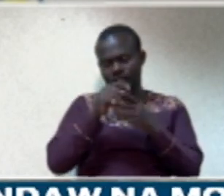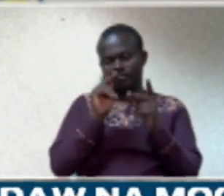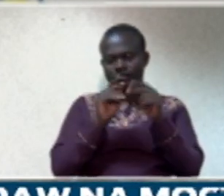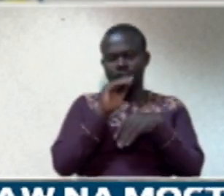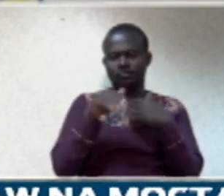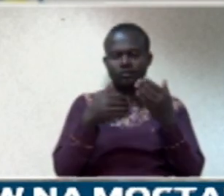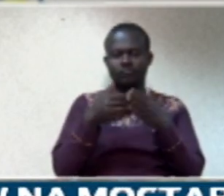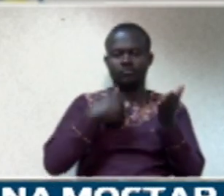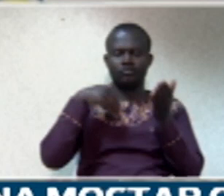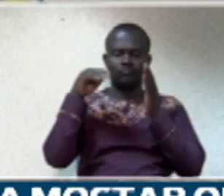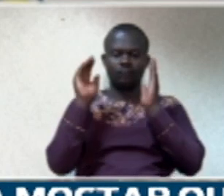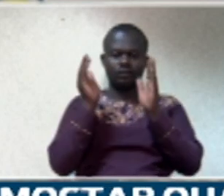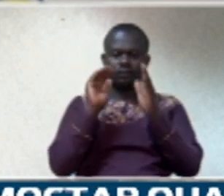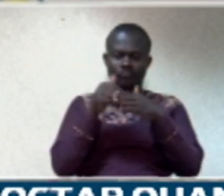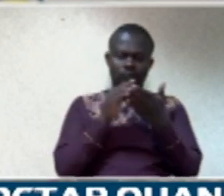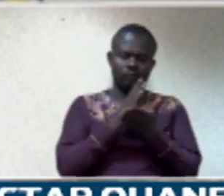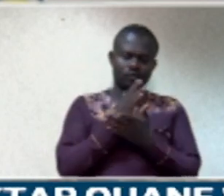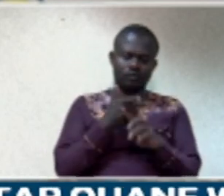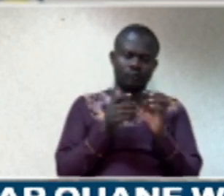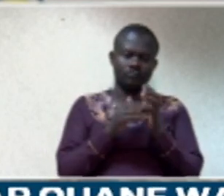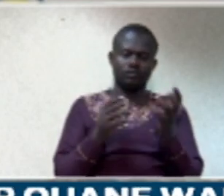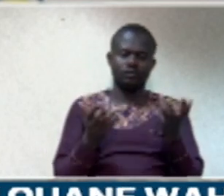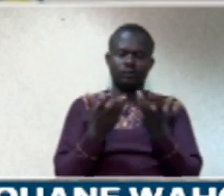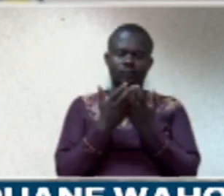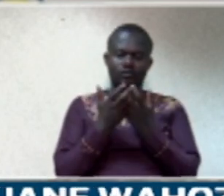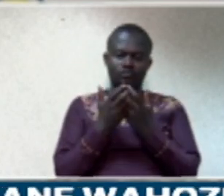bagire ibipimo nyabyo kandi bigendanye